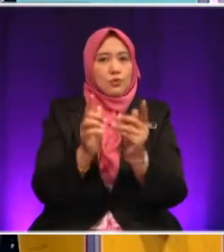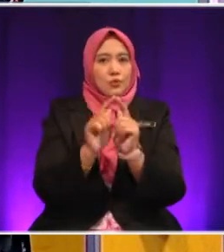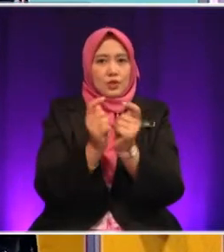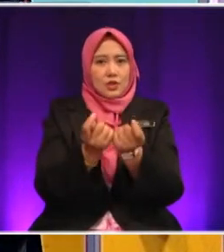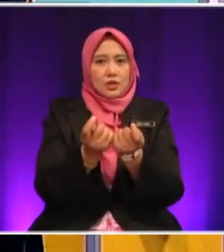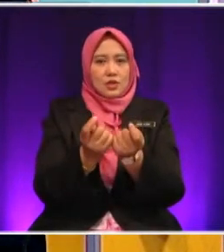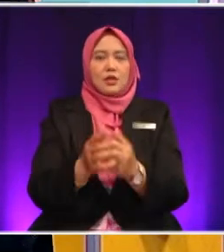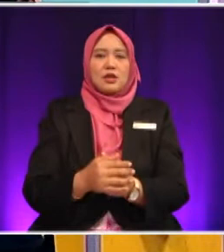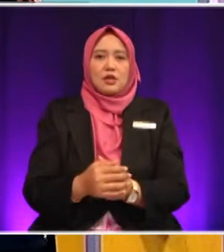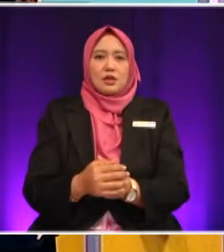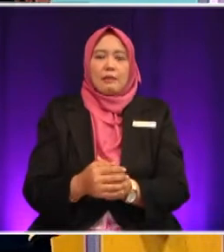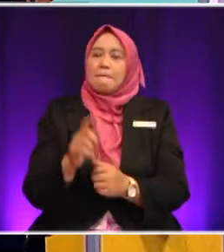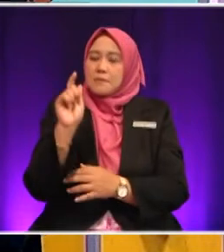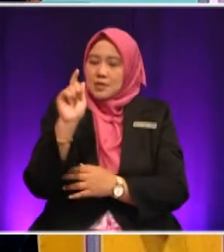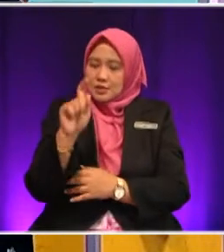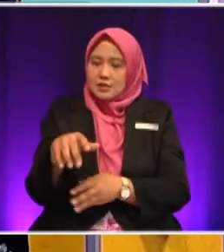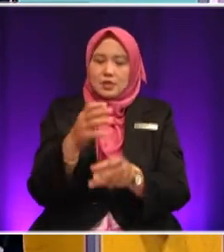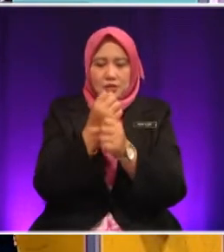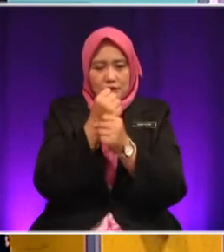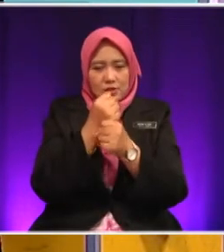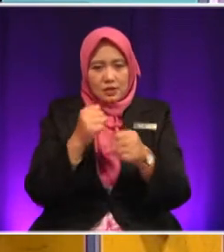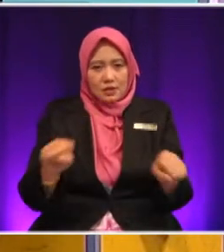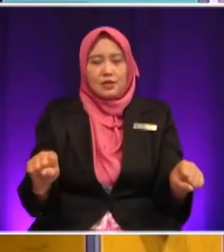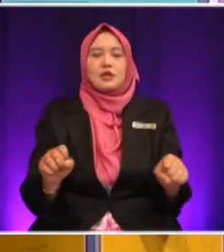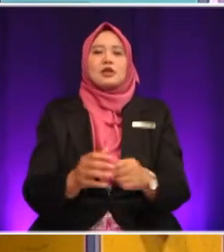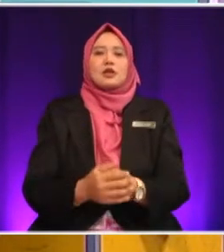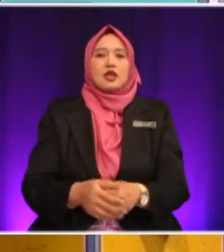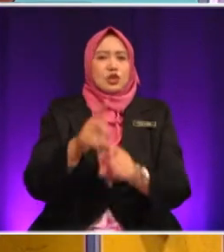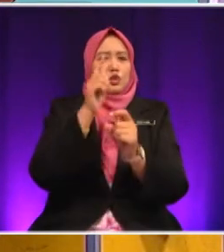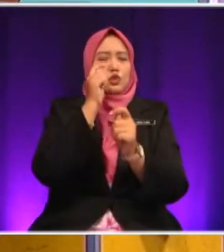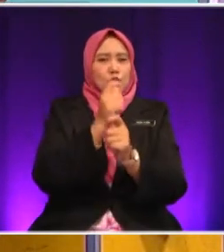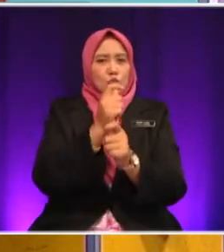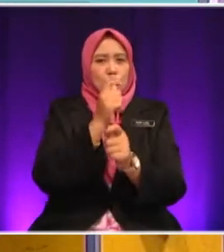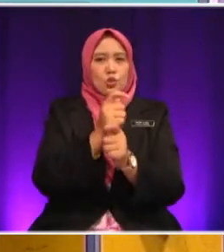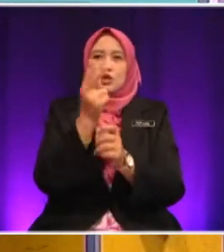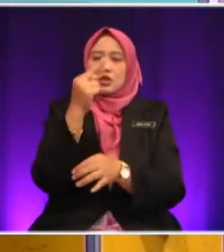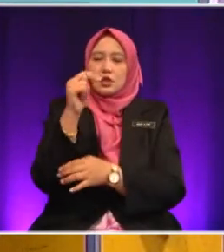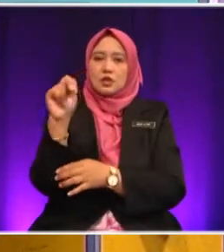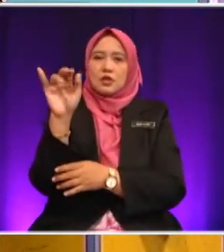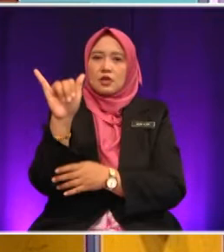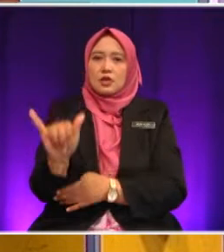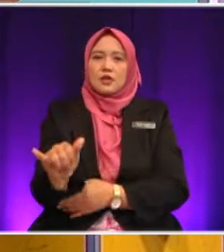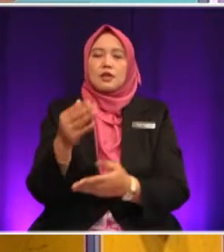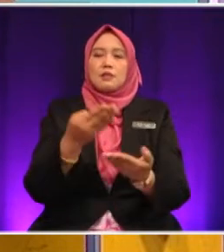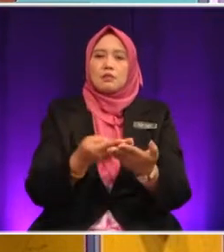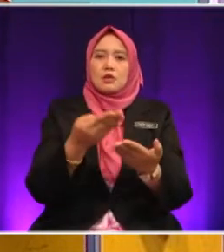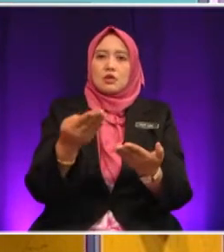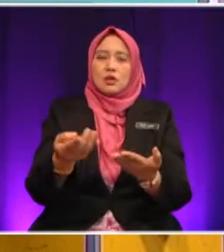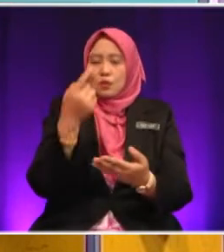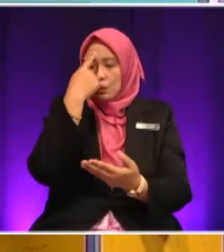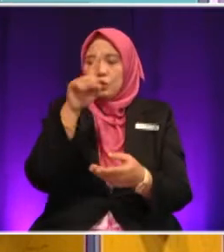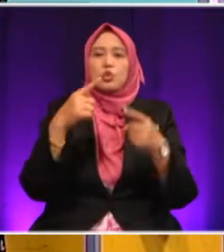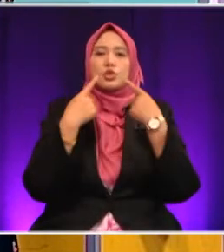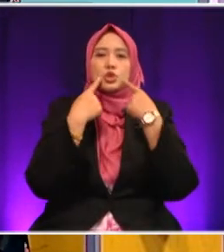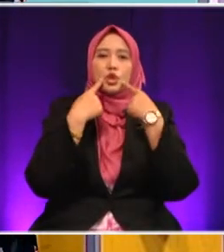pastinya siapkan tugasnya cekgu Kamu bagi sebab tugasan itu sangat-sangat membantu dalam menjawab soalan berbentuk ini